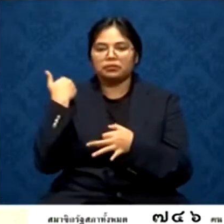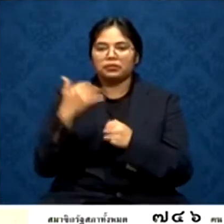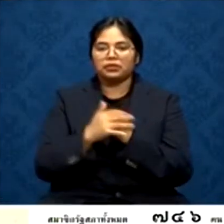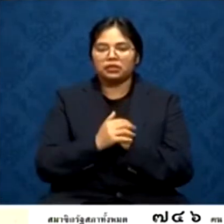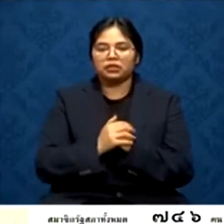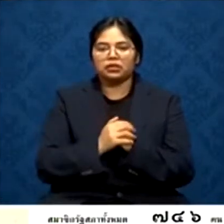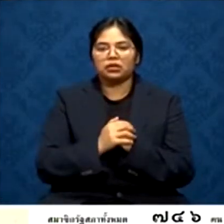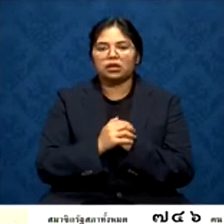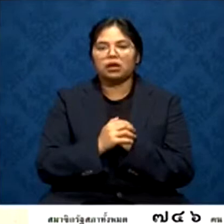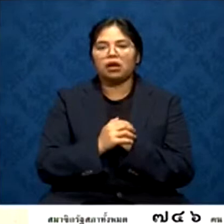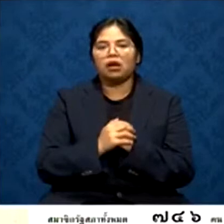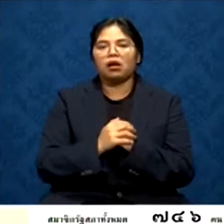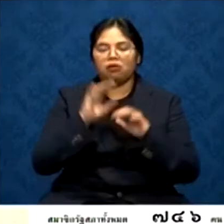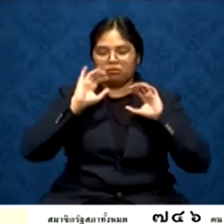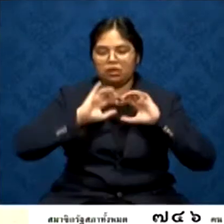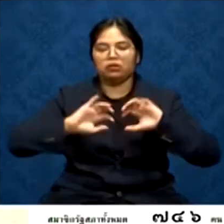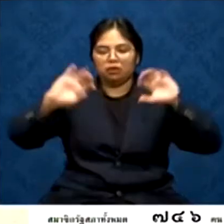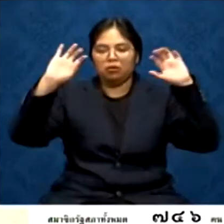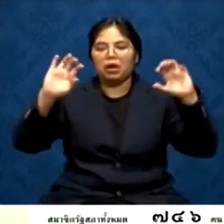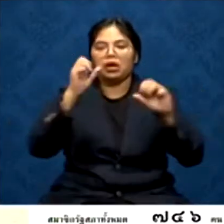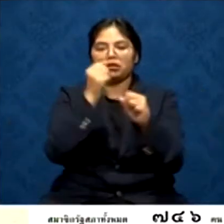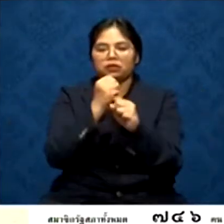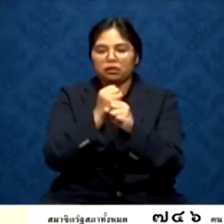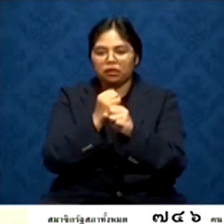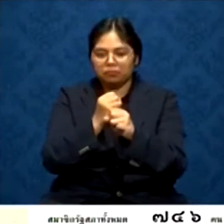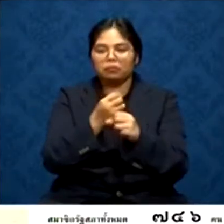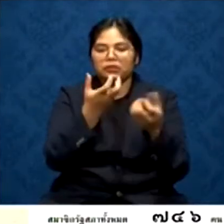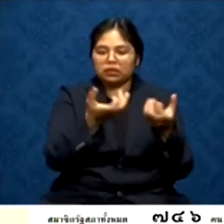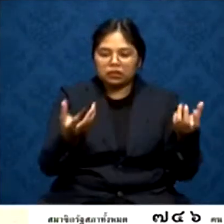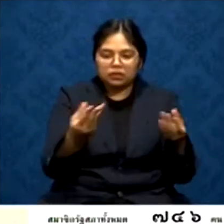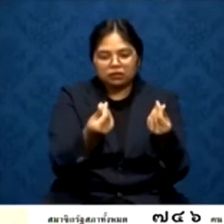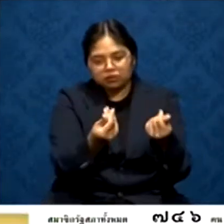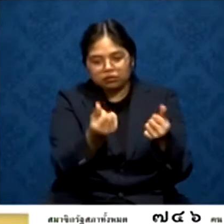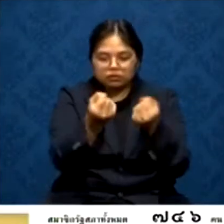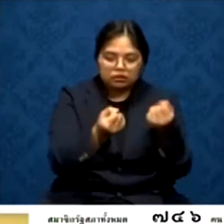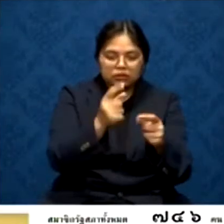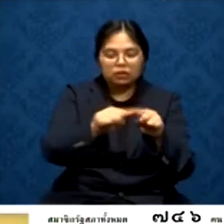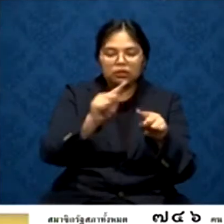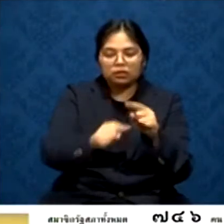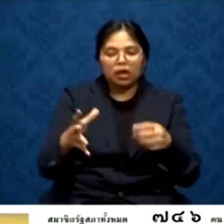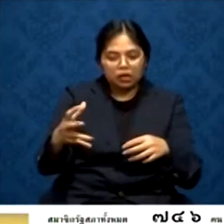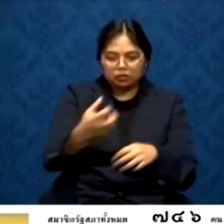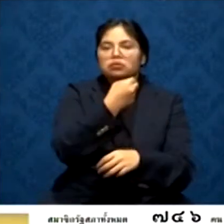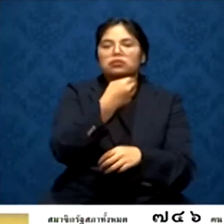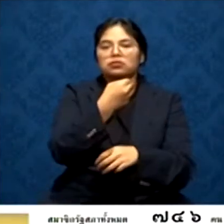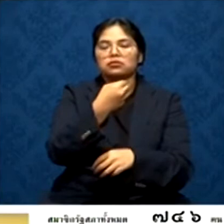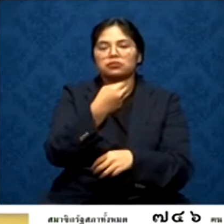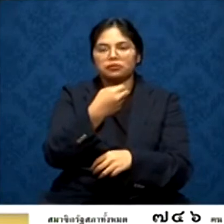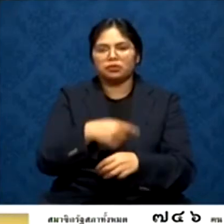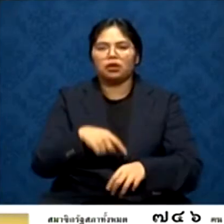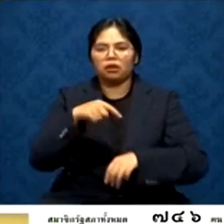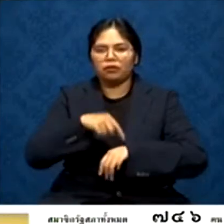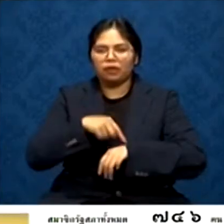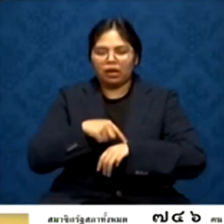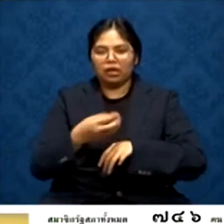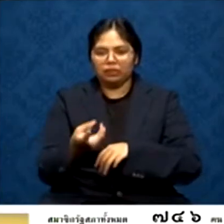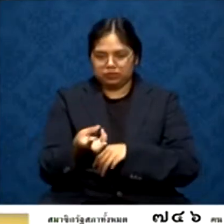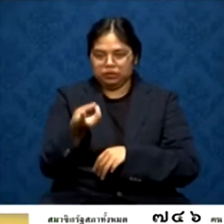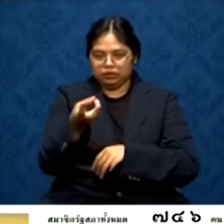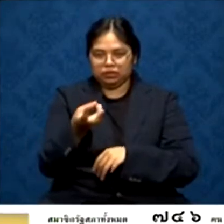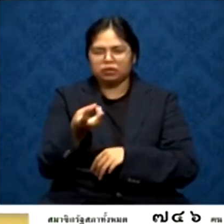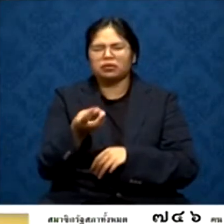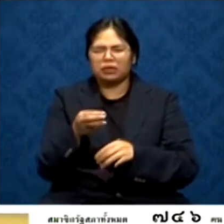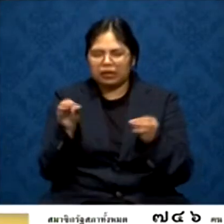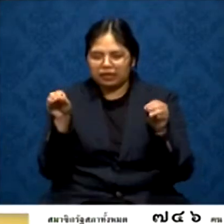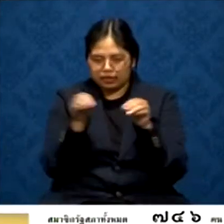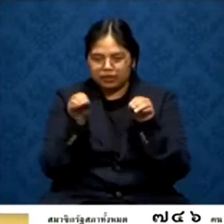ฐบาลนี้ไปดำเนินการ ยึดทรัพย์ ตามที่เรื่องที่ท่านพูดท่านรัฐมนตรีครับ หลือเวลาอีกเล็กน้อย ก็จะจบแล้วครับท่านประธานคร ับ